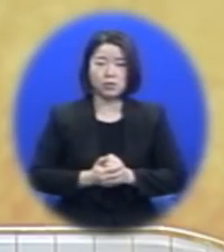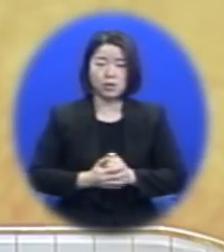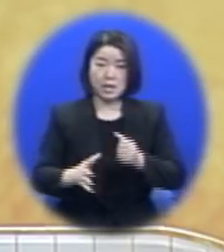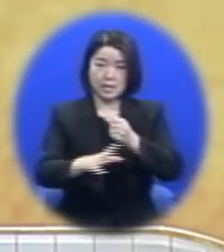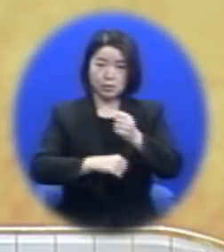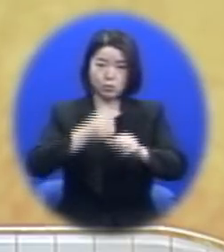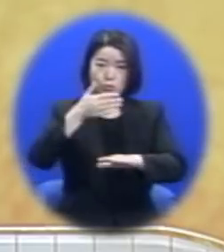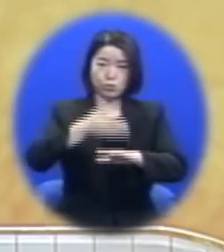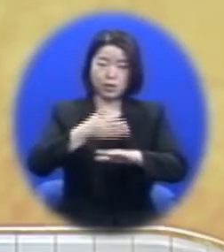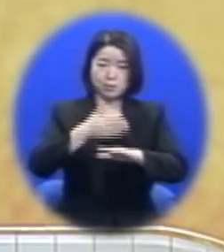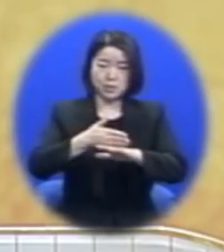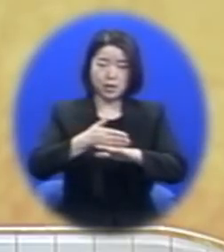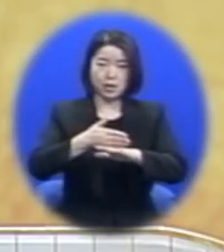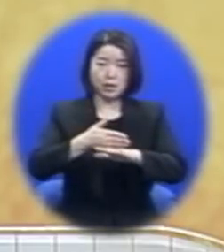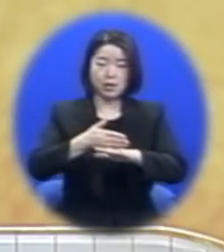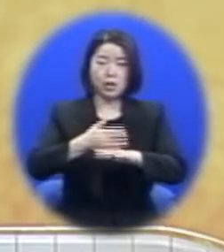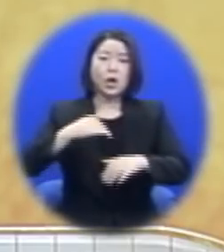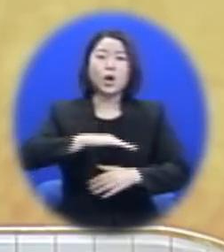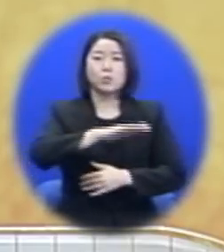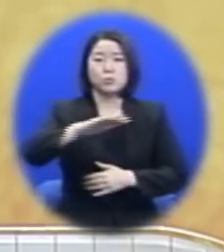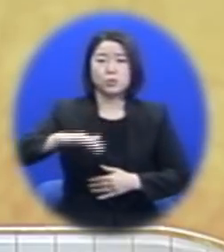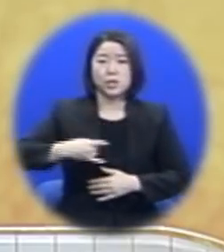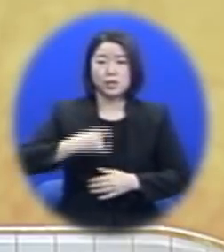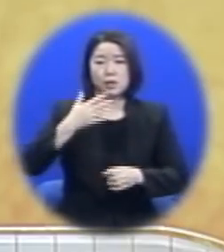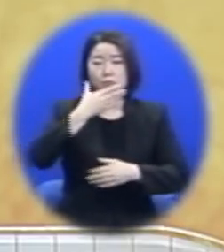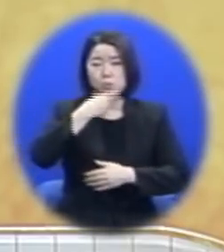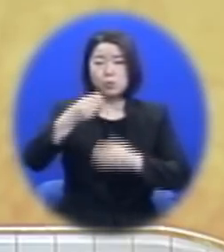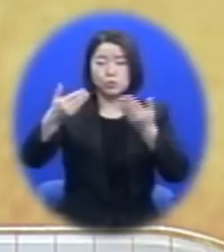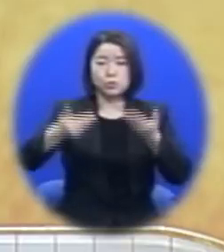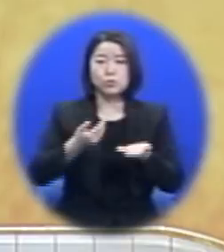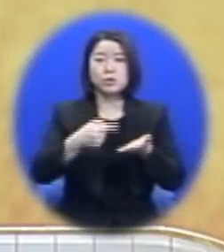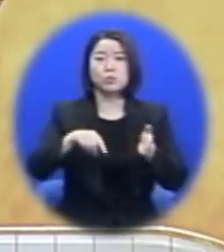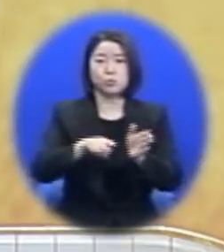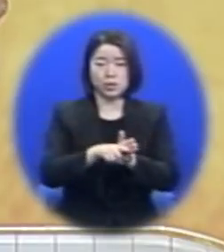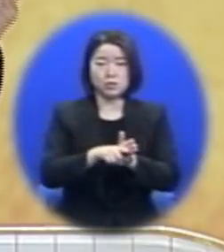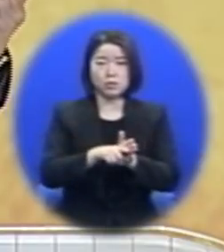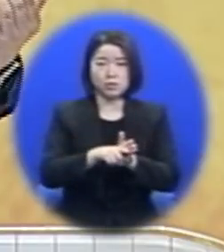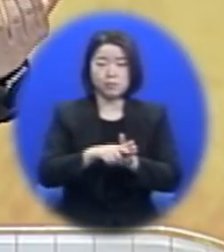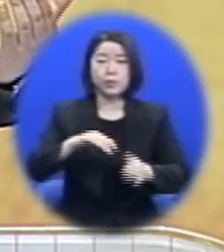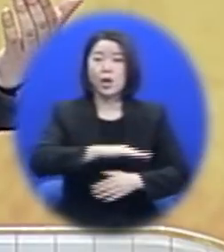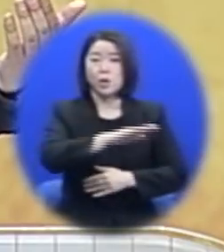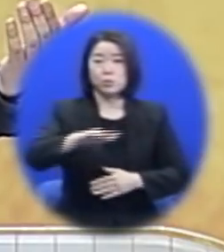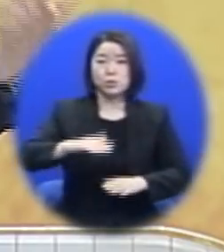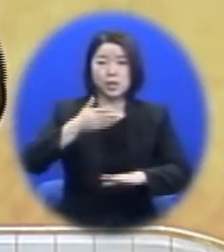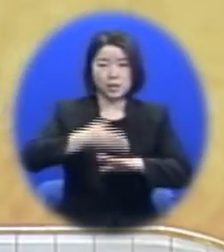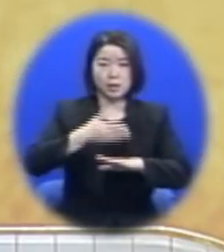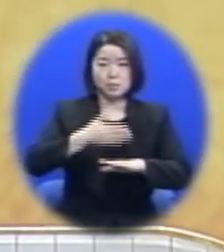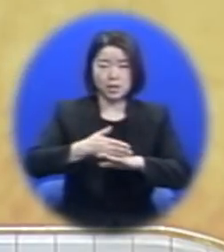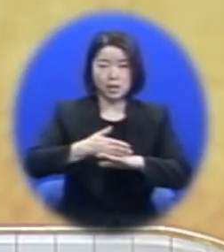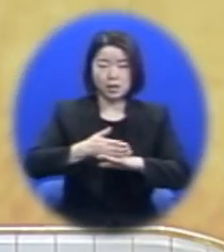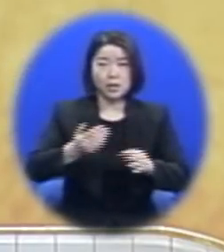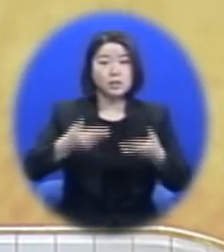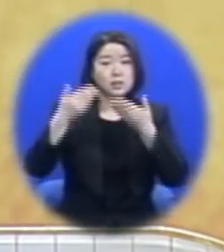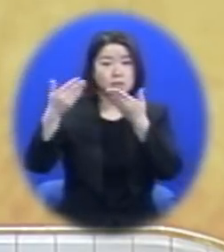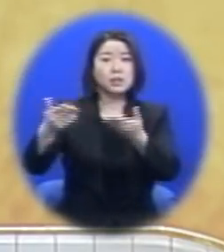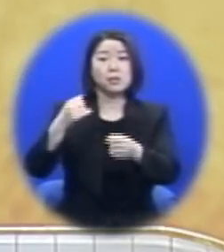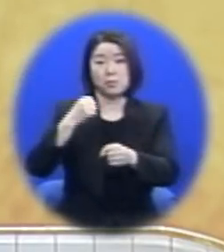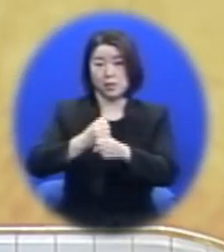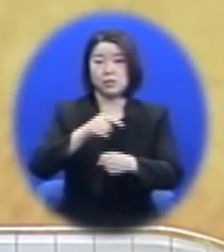추수감사, 하나님께서 우리에게 복을 주시려고 사실은 우리의 감사를 하게 하시는